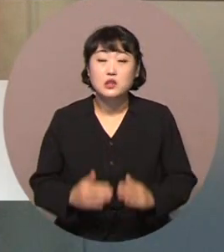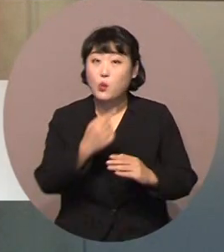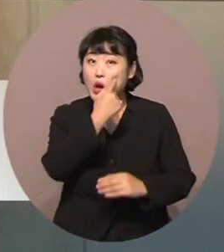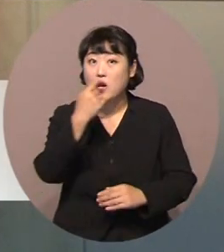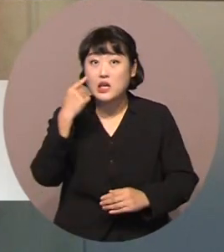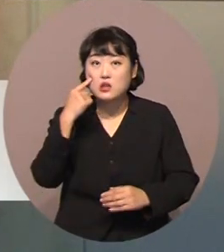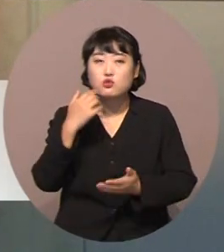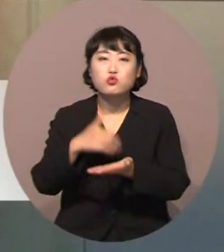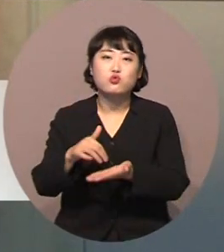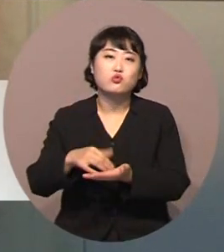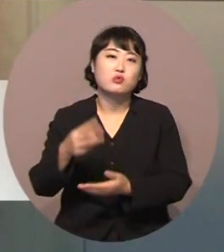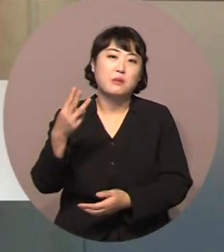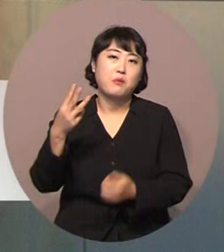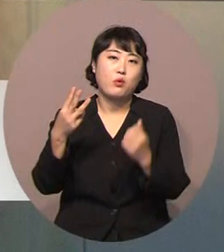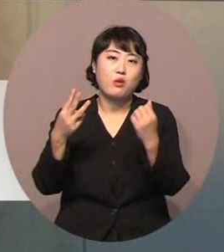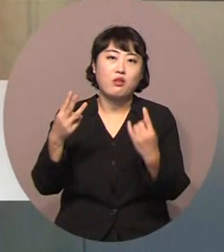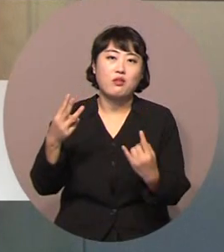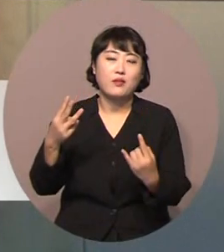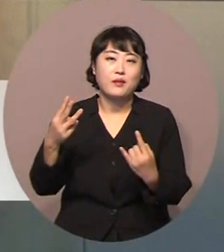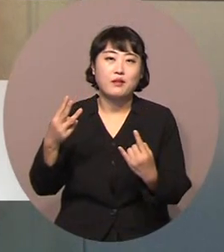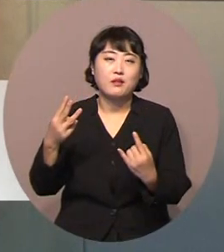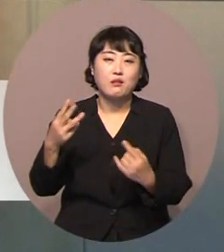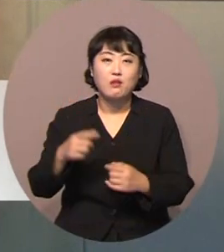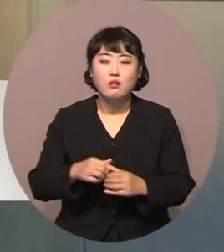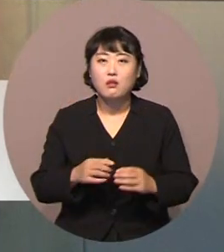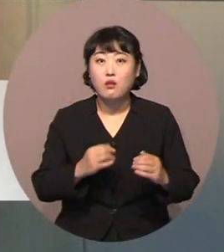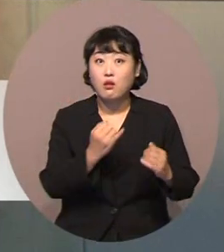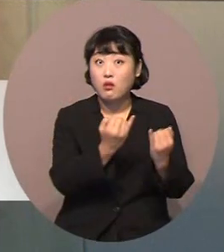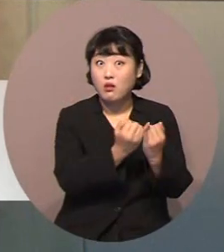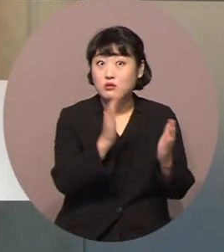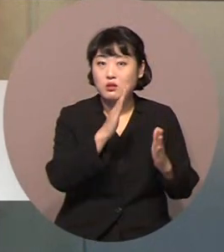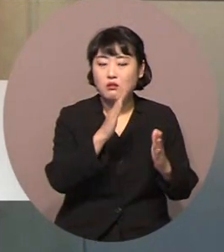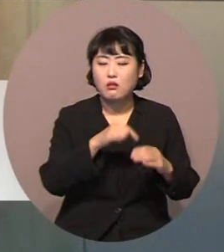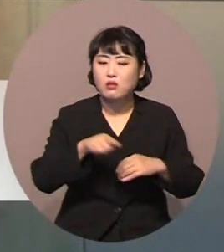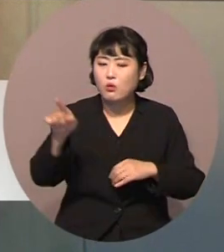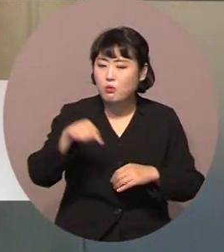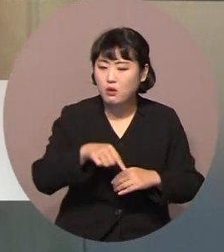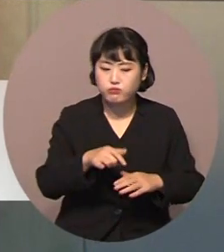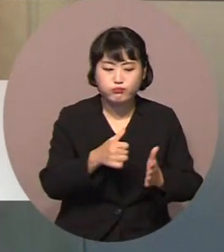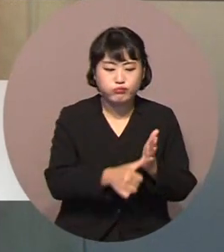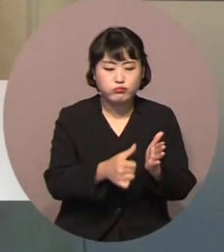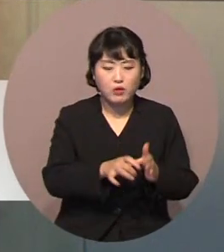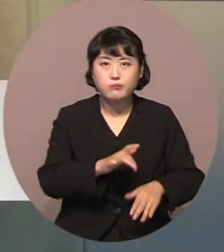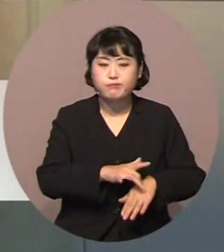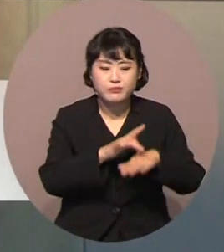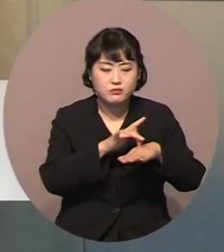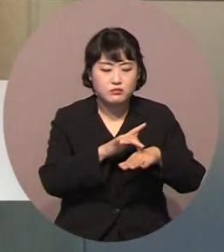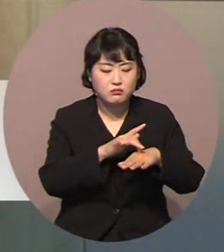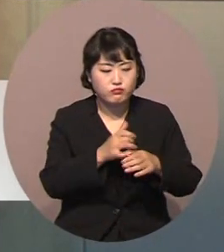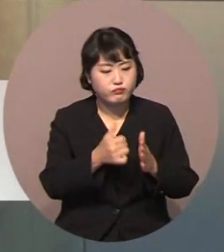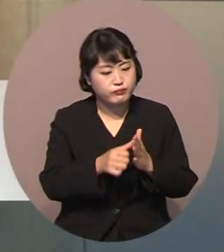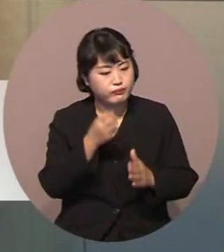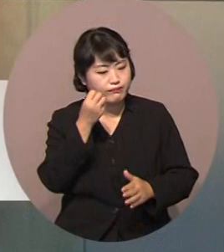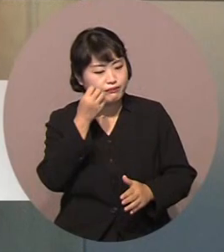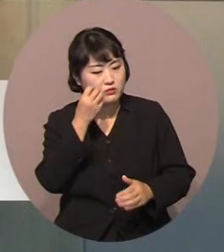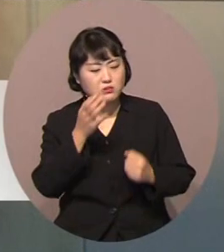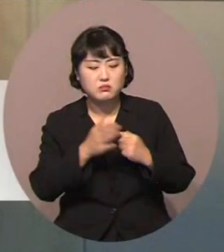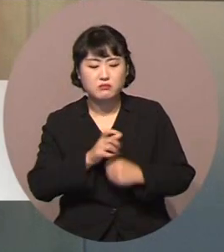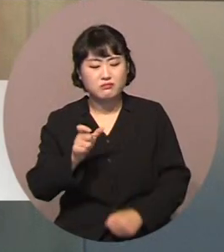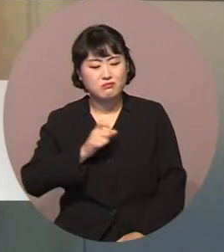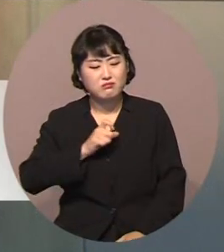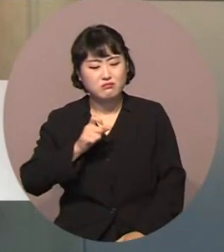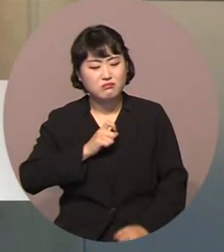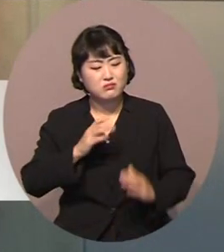확인된 것만 세 차례인데 피해자는 외출을 했다 돌아오면 물건이 사라지거나 위치가 바뀌는 등 뭔가